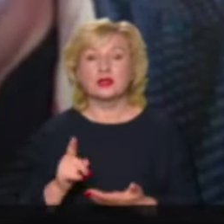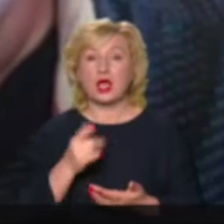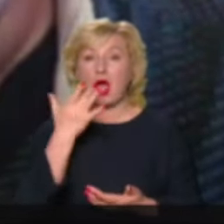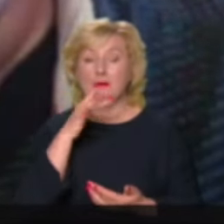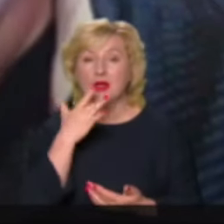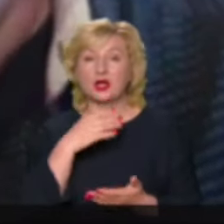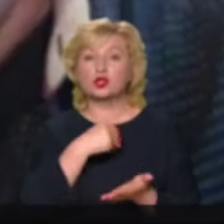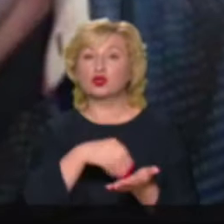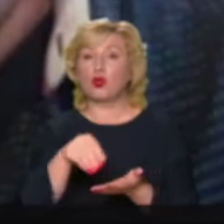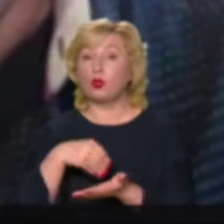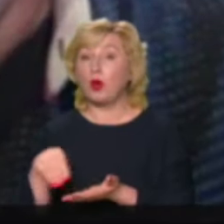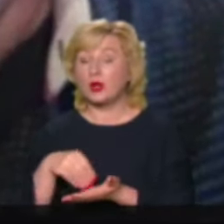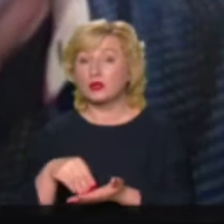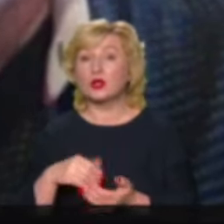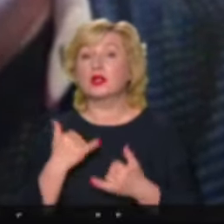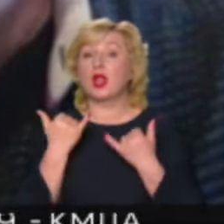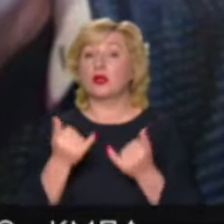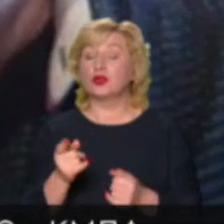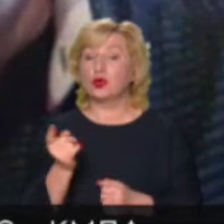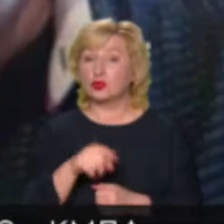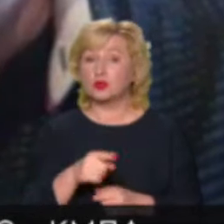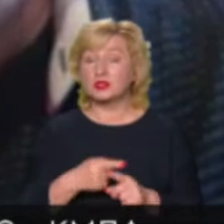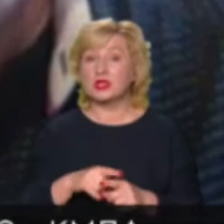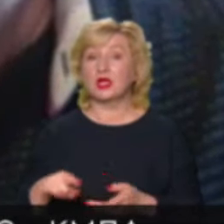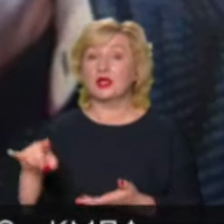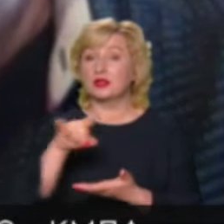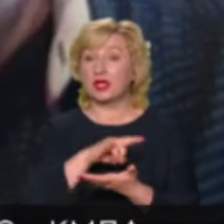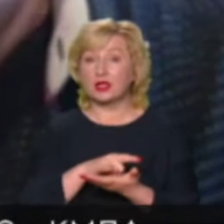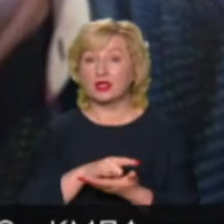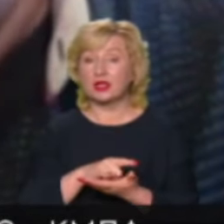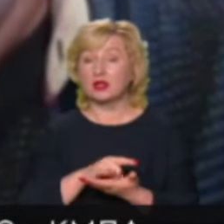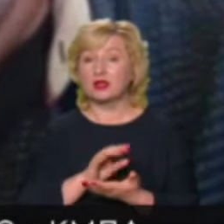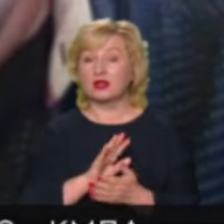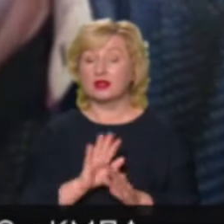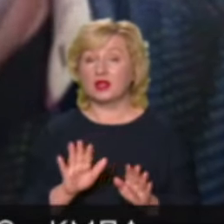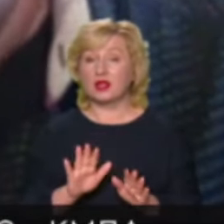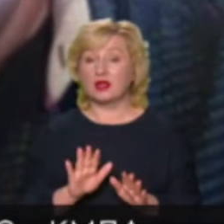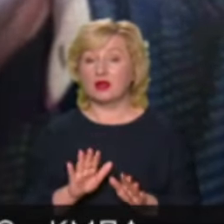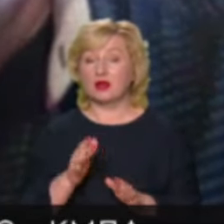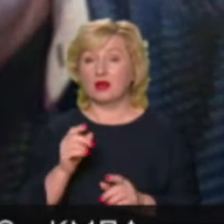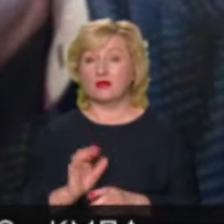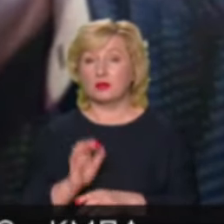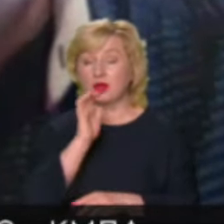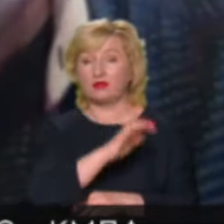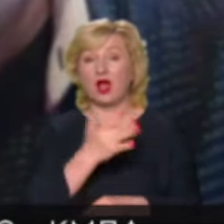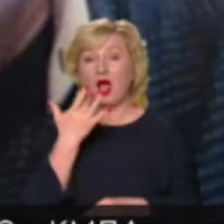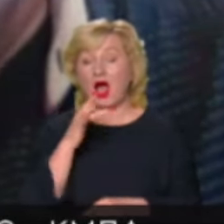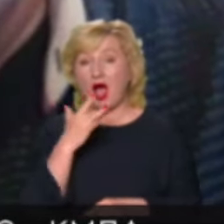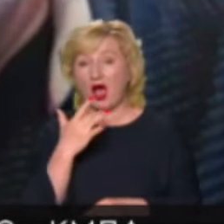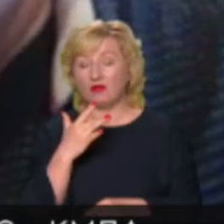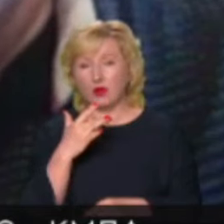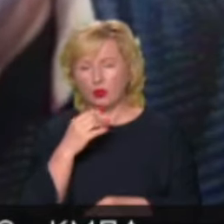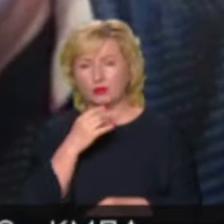американці скупають для того, щоб ці літаки не пішли в Африку, не пішли там кудись в